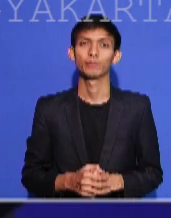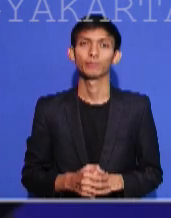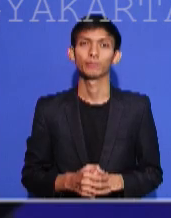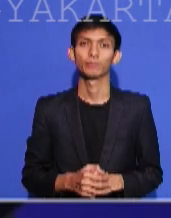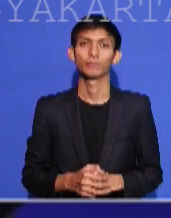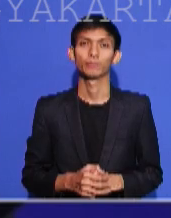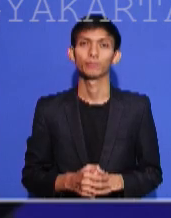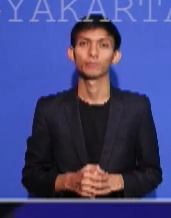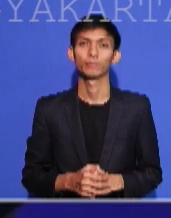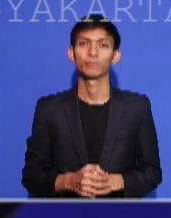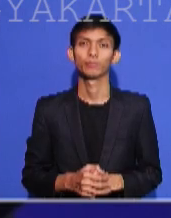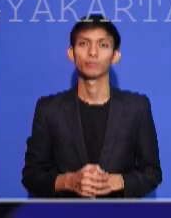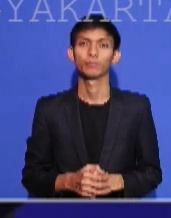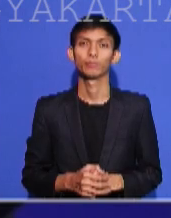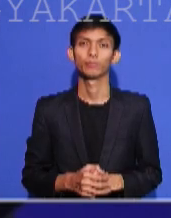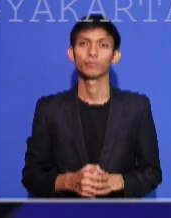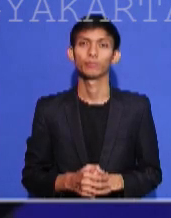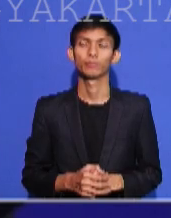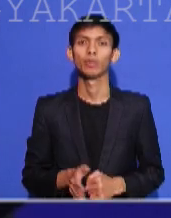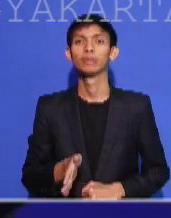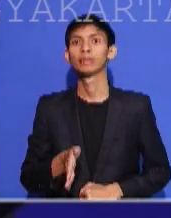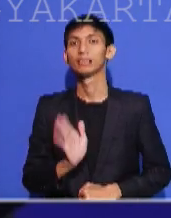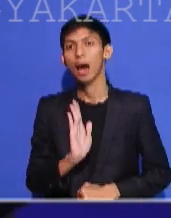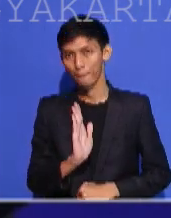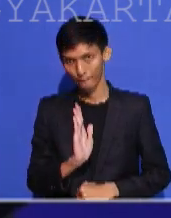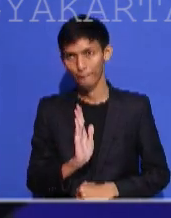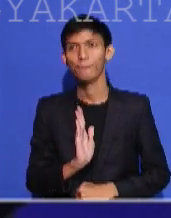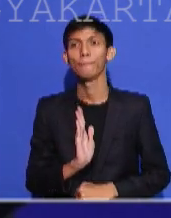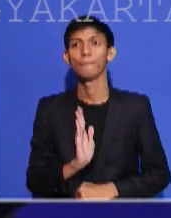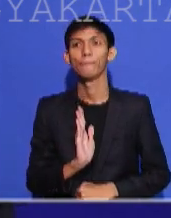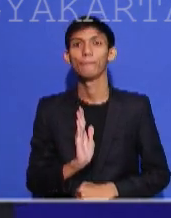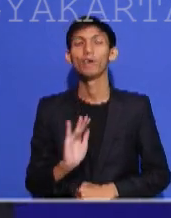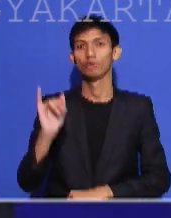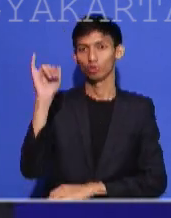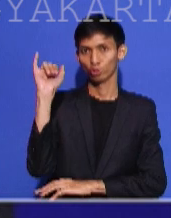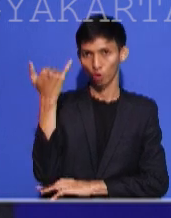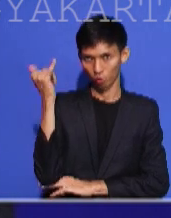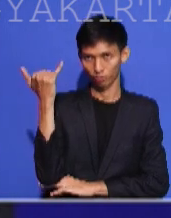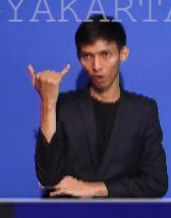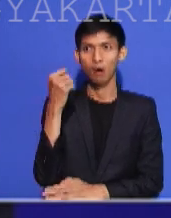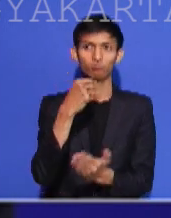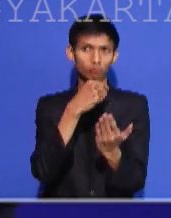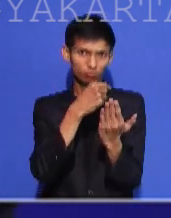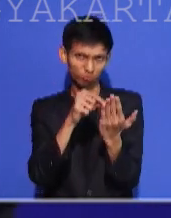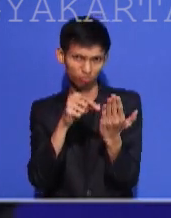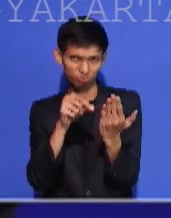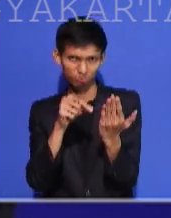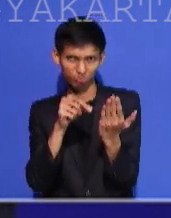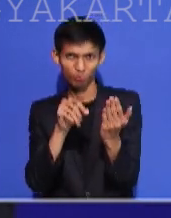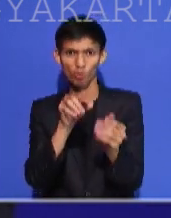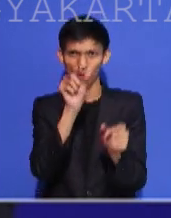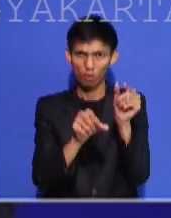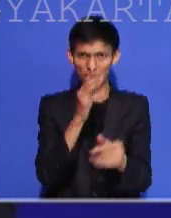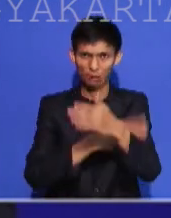sarana inklusi dan gerakan advokasi divabel atau Sigap DIY menilai hingga saat ini masih banyak penyandang disabilitas yang